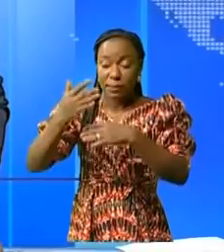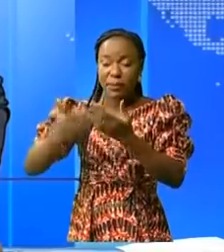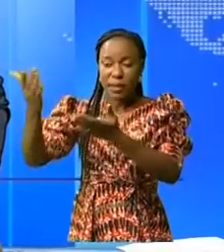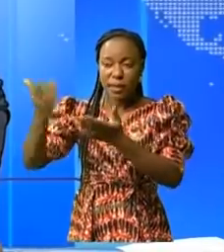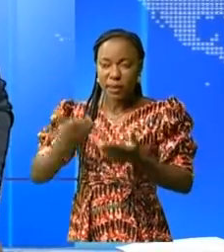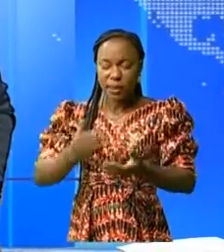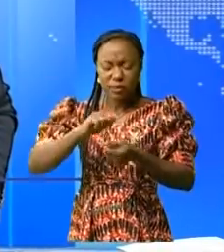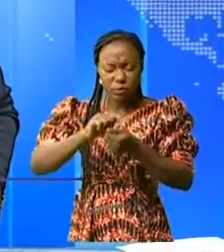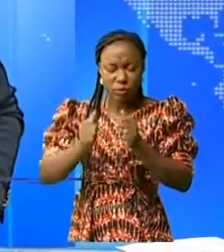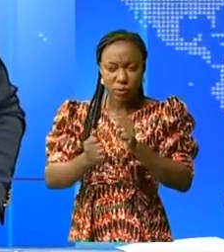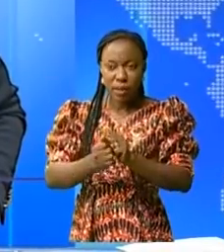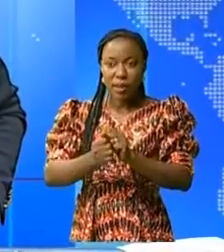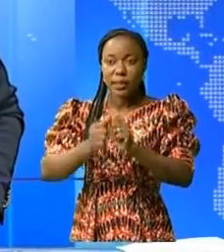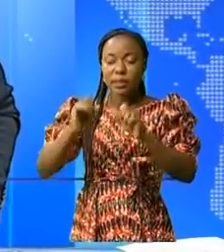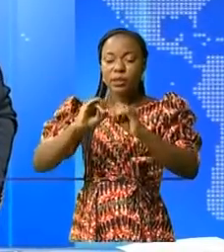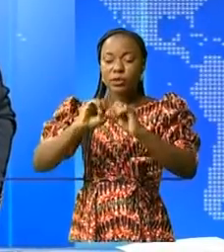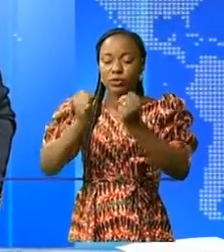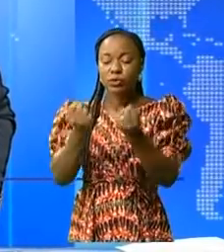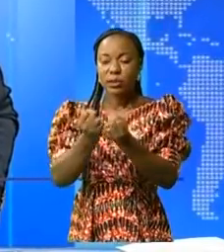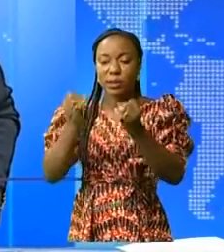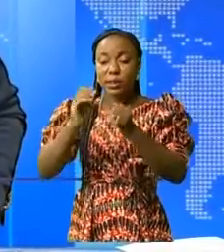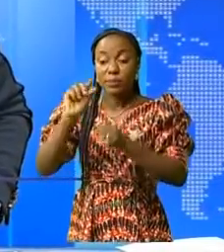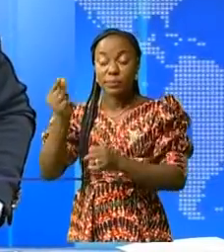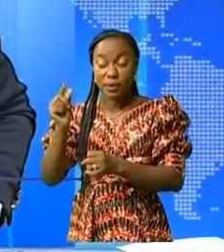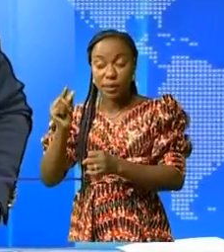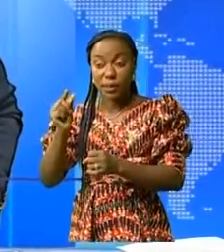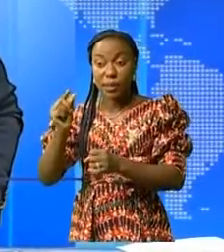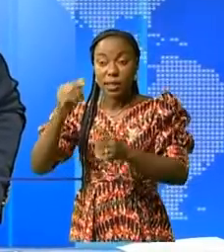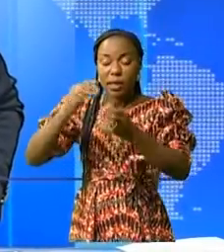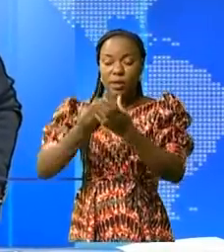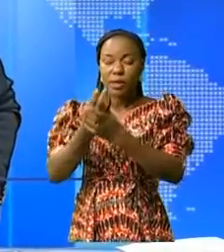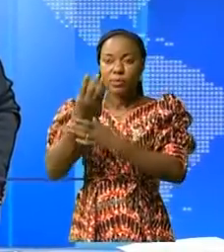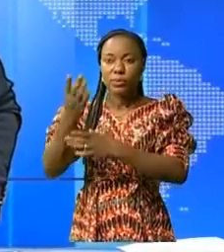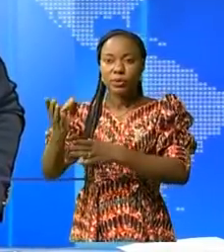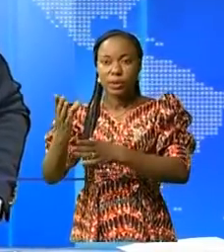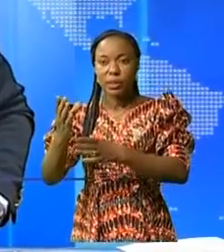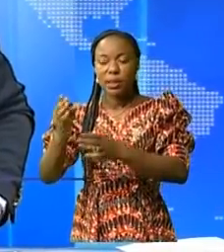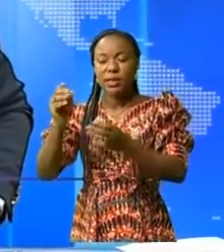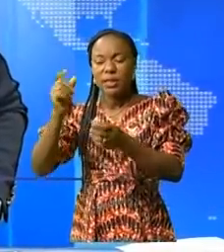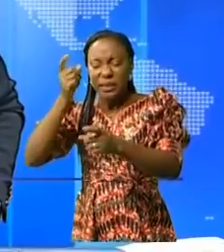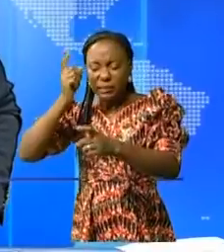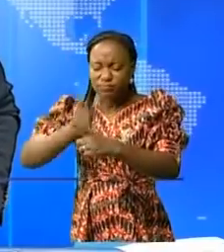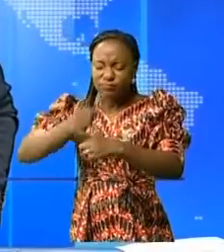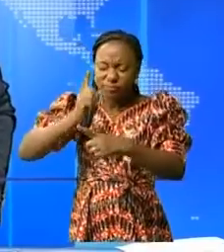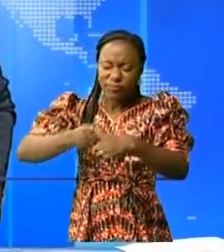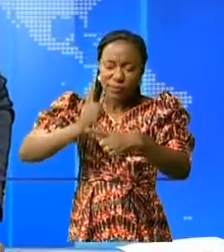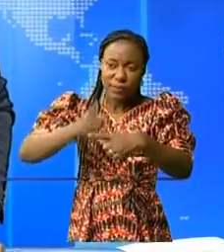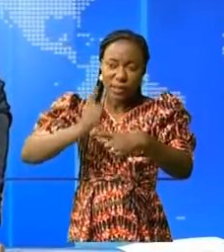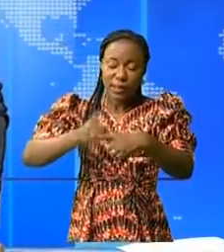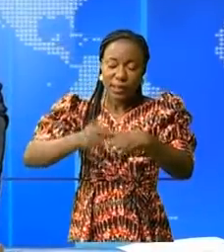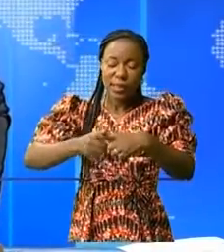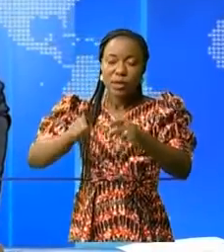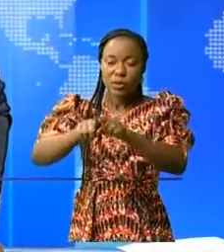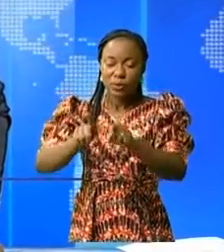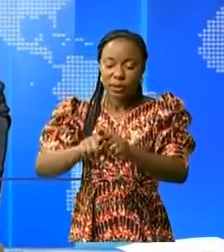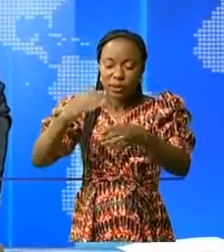basée à walikale et pour la production du métal à partir du cassitérite et la réhabilitation de la route